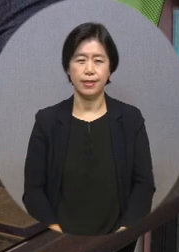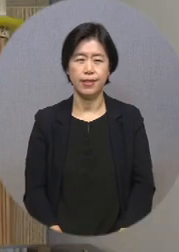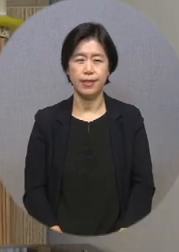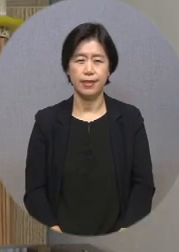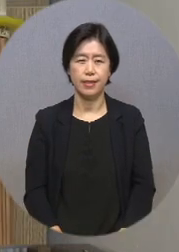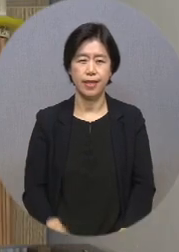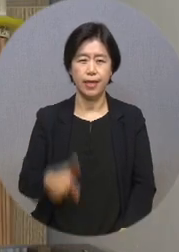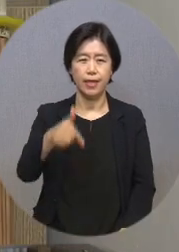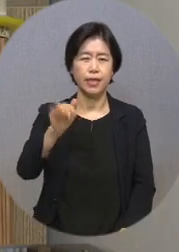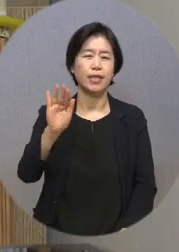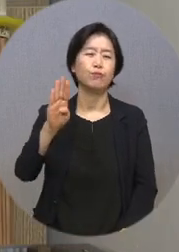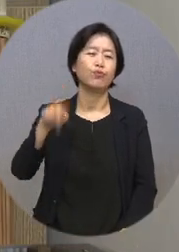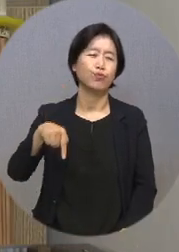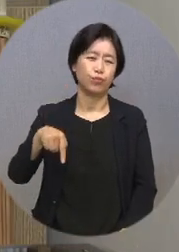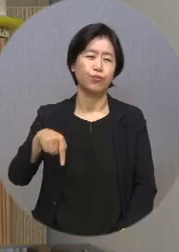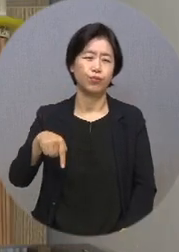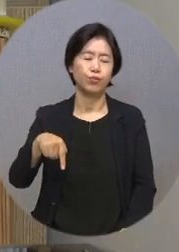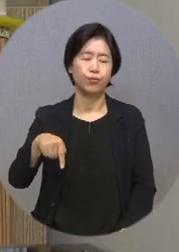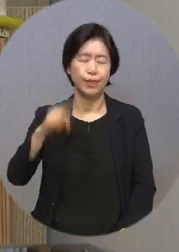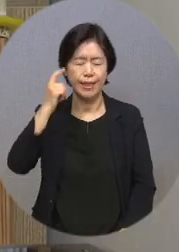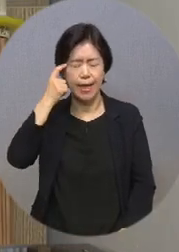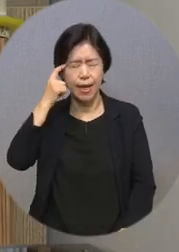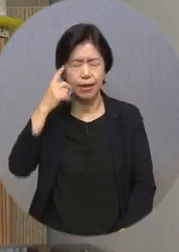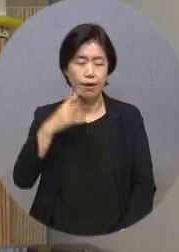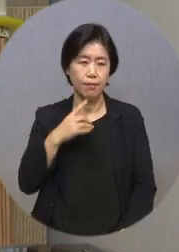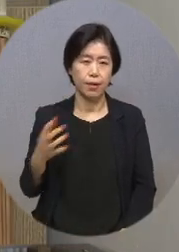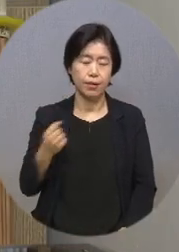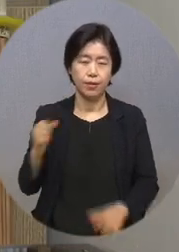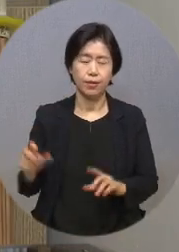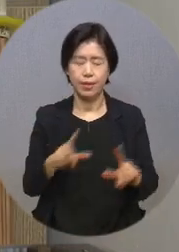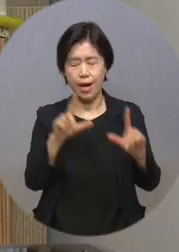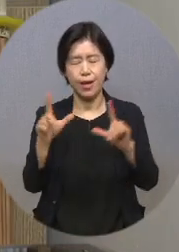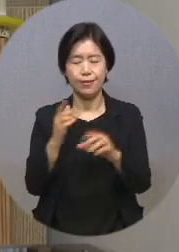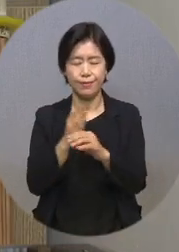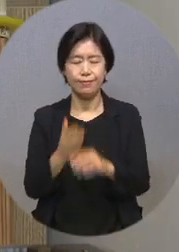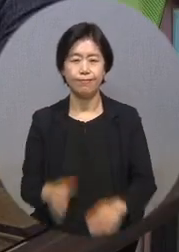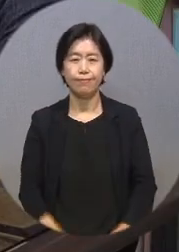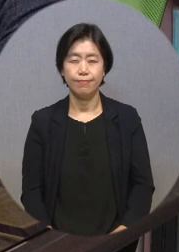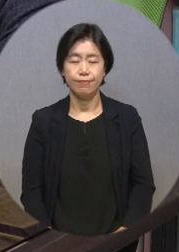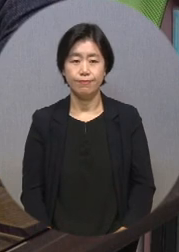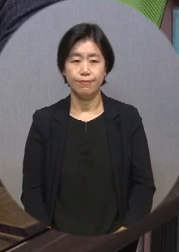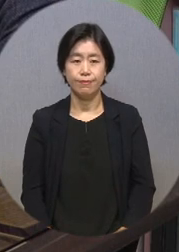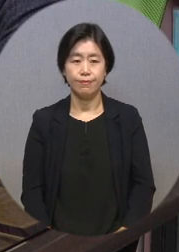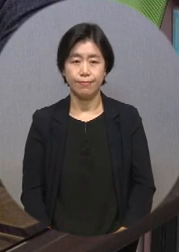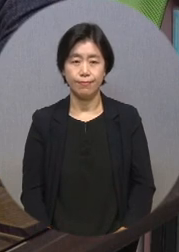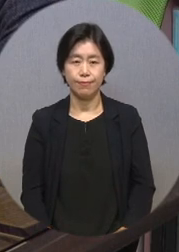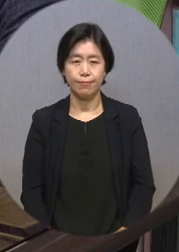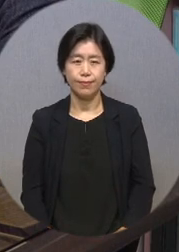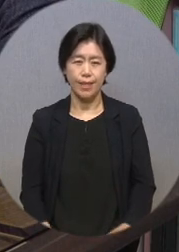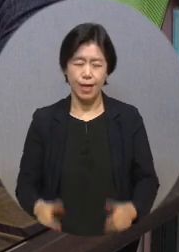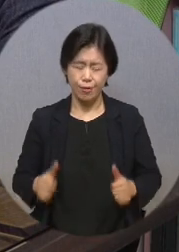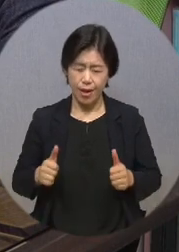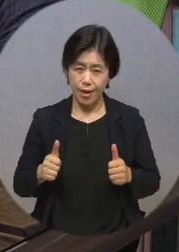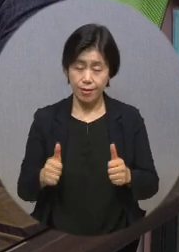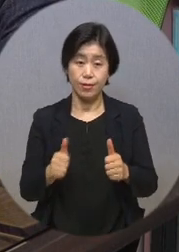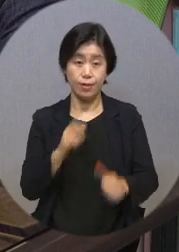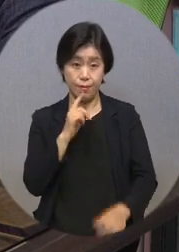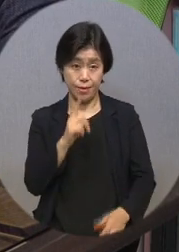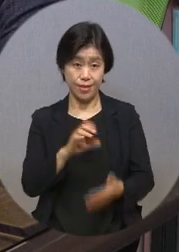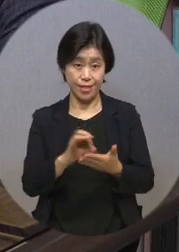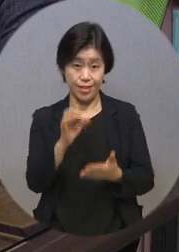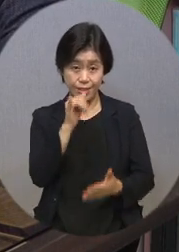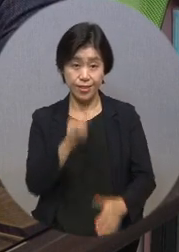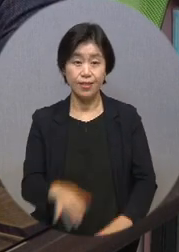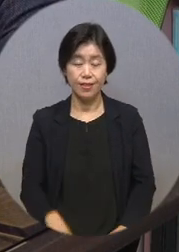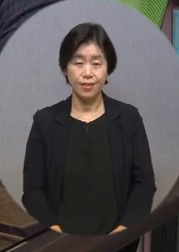제 살길이다라는 생각을 갖고 일을 해왔습니다. 네, 최선이라는 표현을 쓰셨어요. 그런데